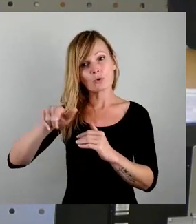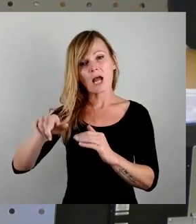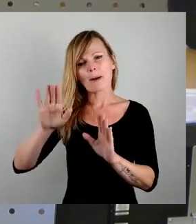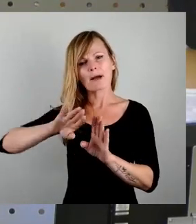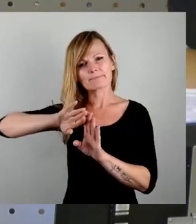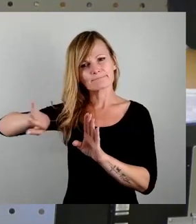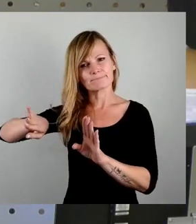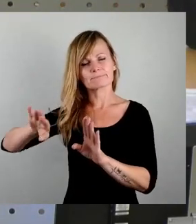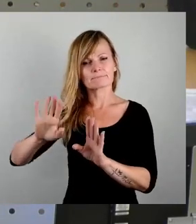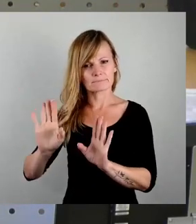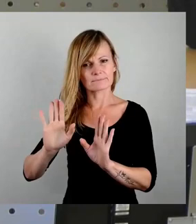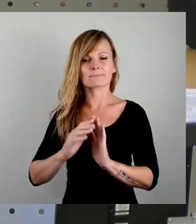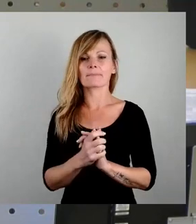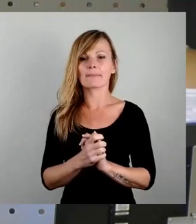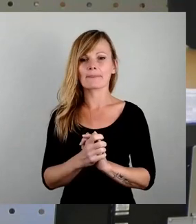beiseite.